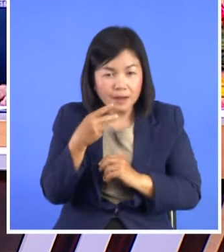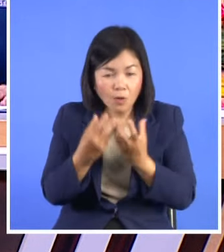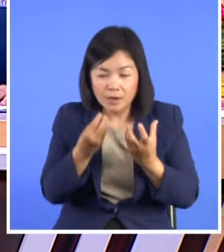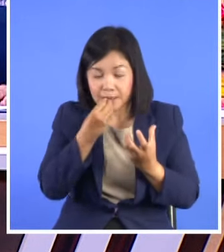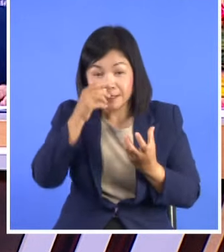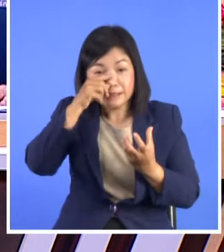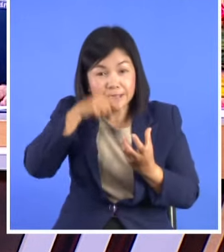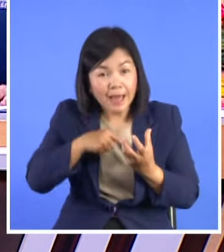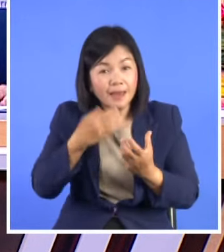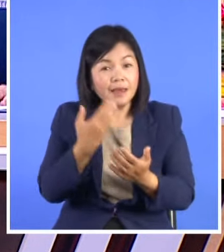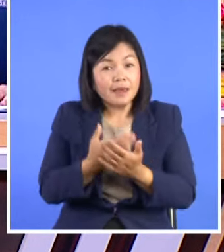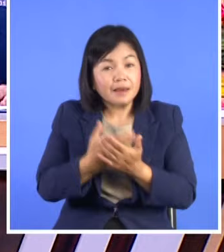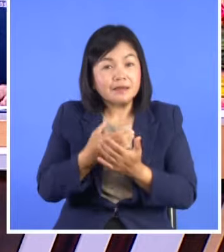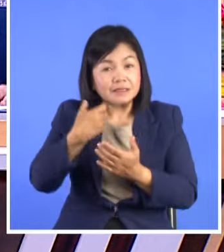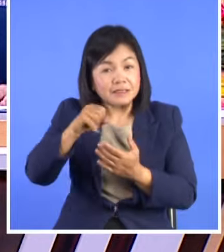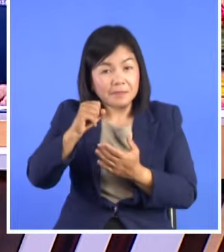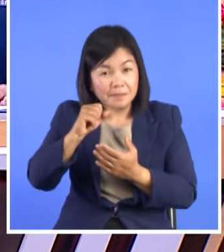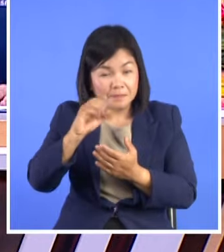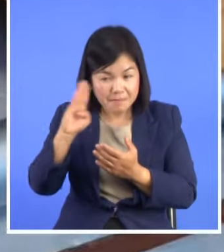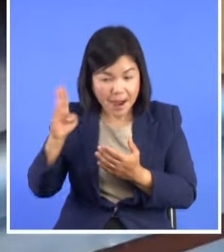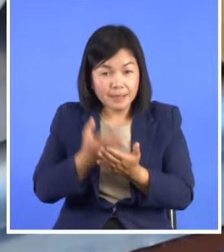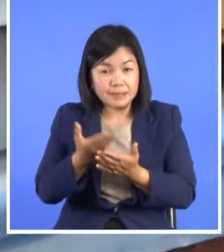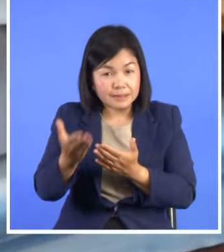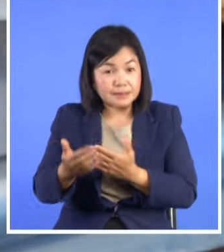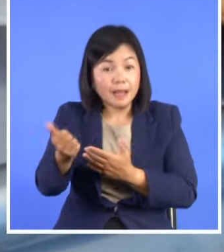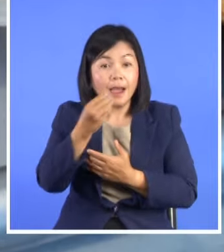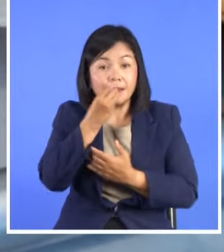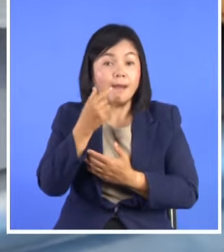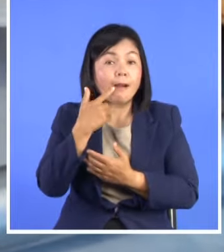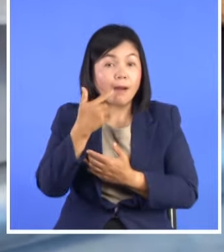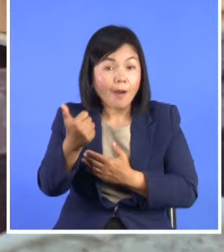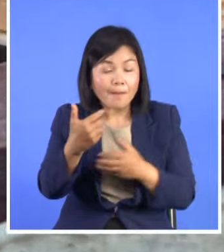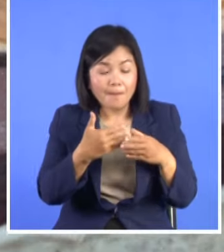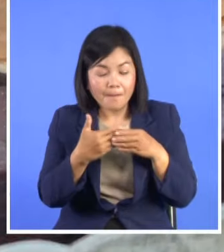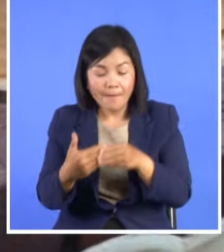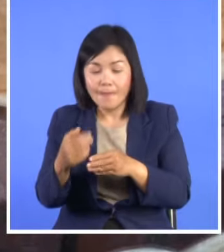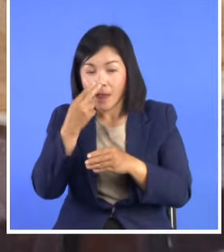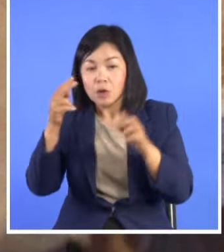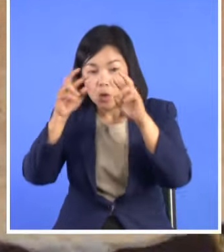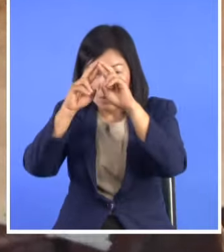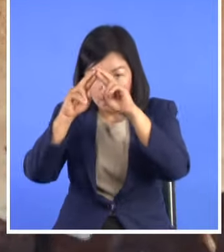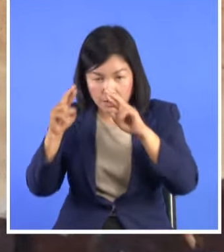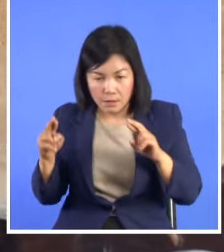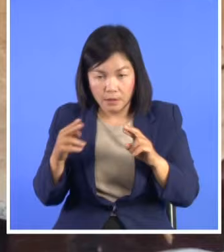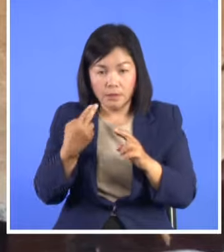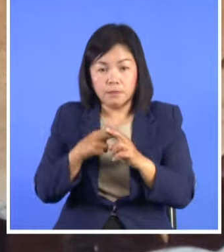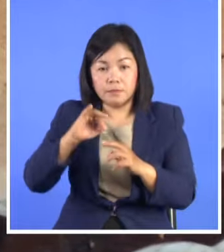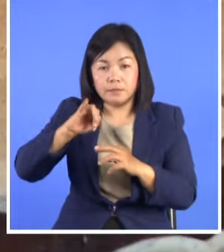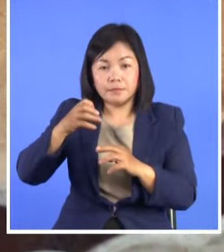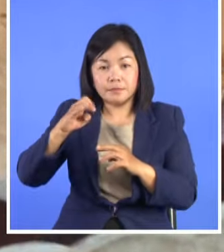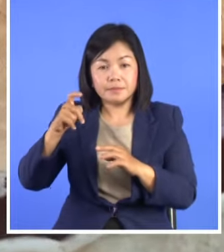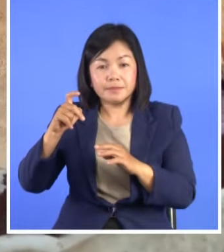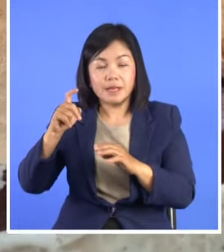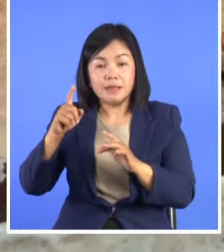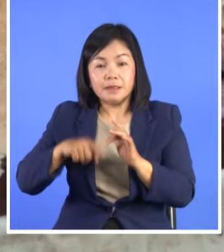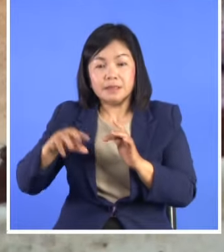ที่มีเงินแค่10บาทก็กินได้อร่อยนะคะลองไปดูหน่อยผู้สื่อข่าวเขาพาไปที่ร้านจิ๋มถังแตกชาววัง โอ้ชื่อดีเน า ะ